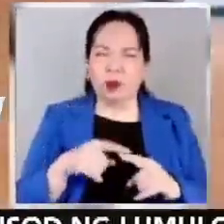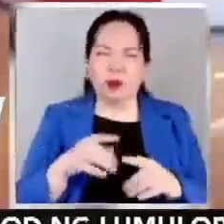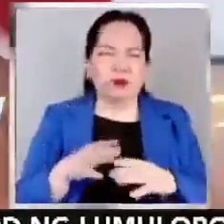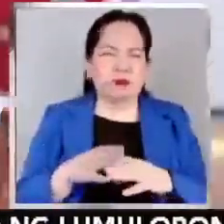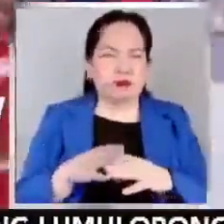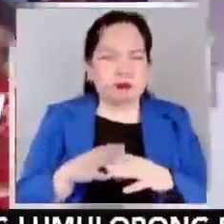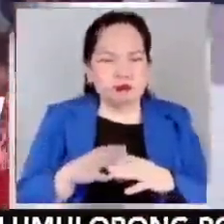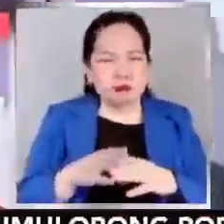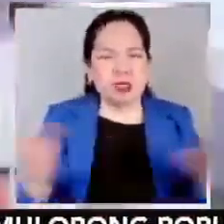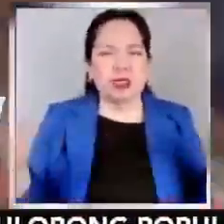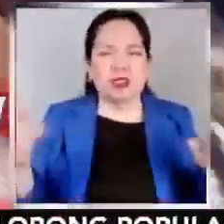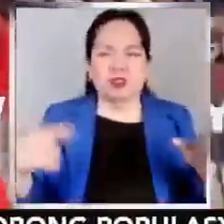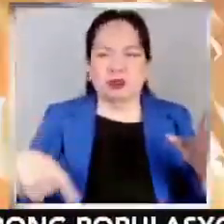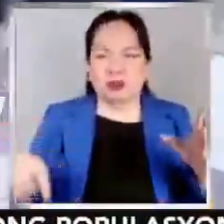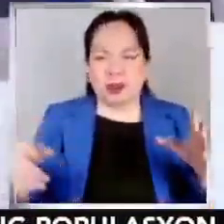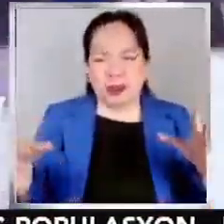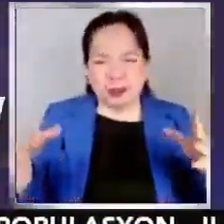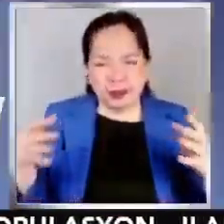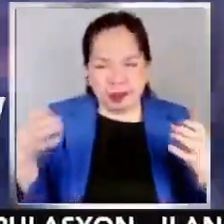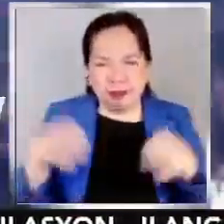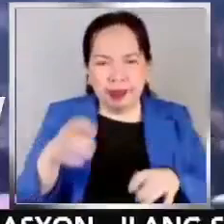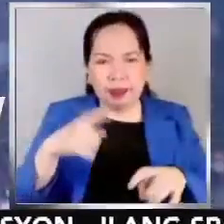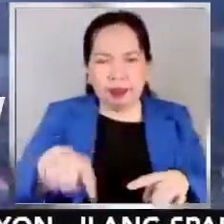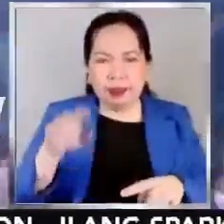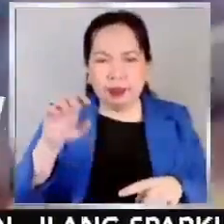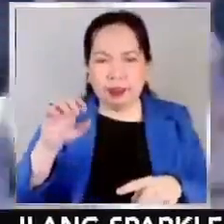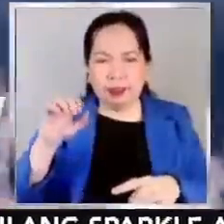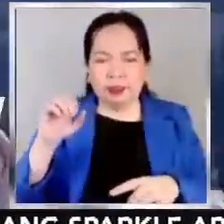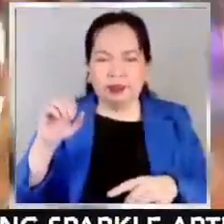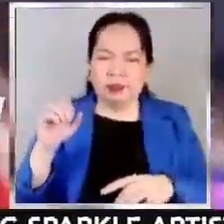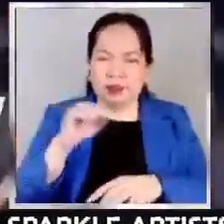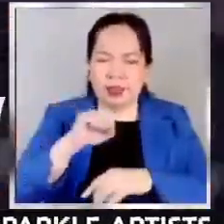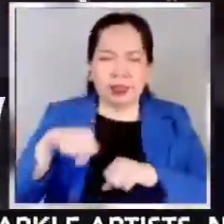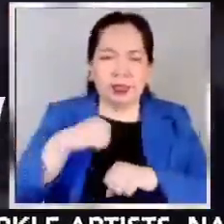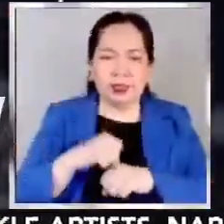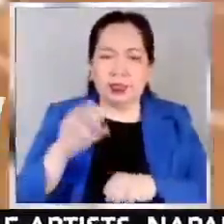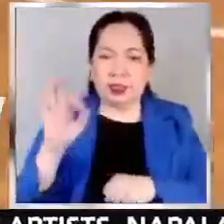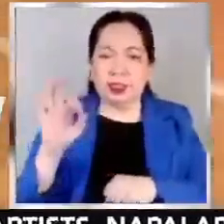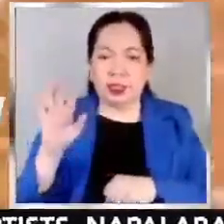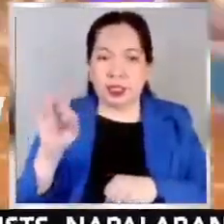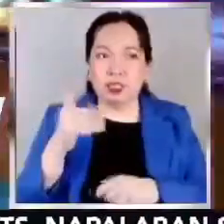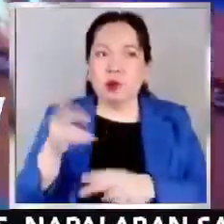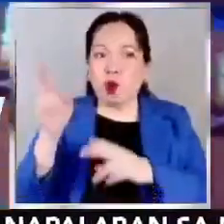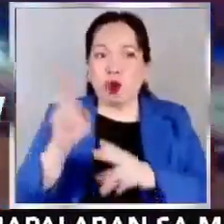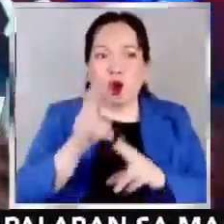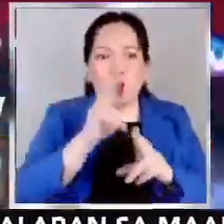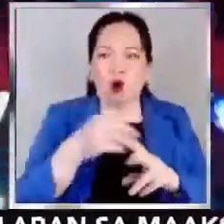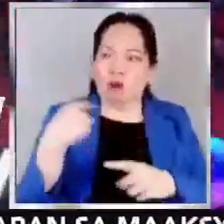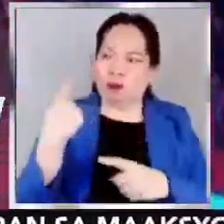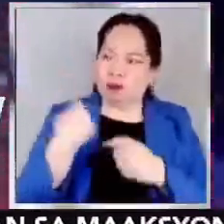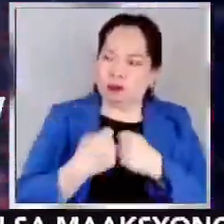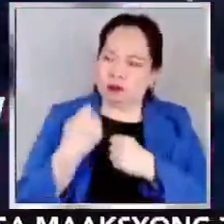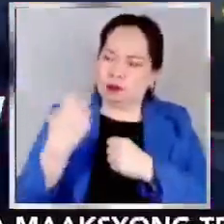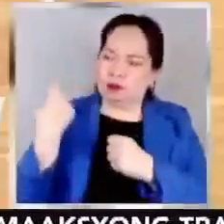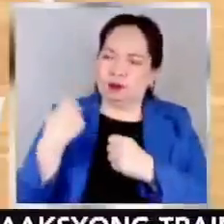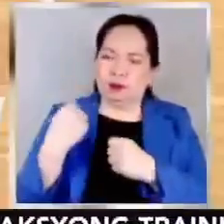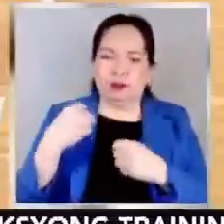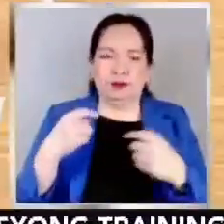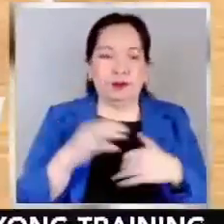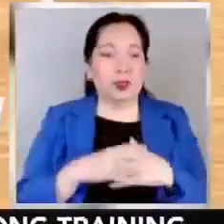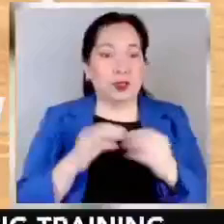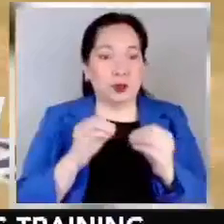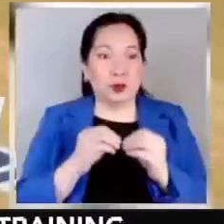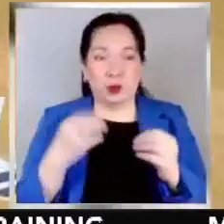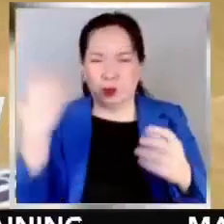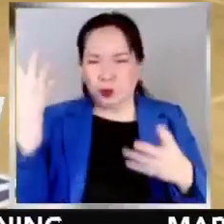98 kung saan bibigyan din ng parangal ang lahat na naging champion sa iba't ibang events ng season. Bukod sa exciting routines ng bawat